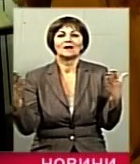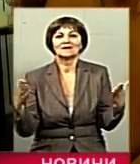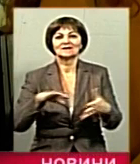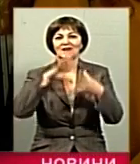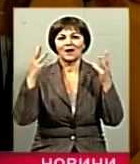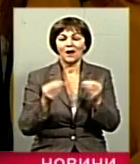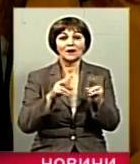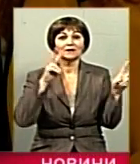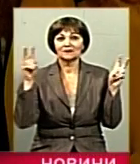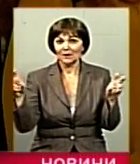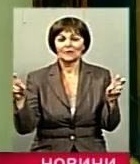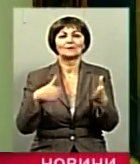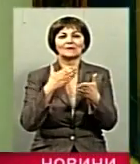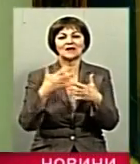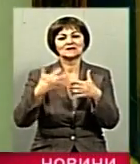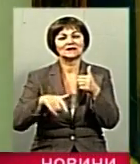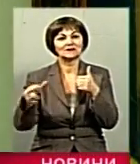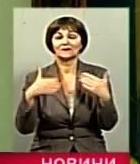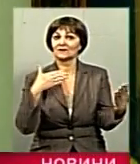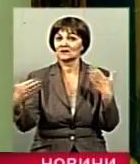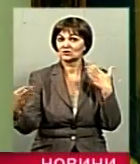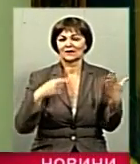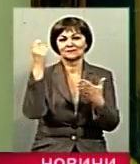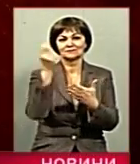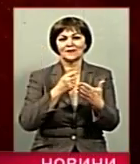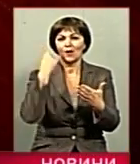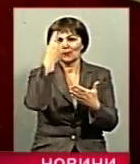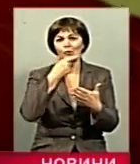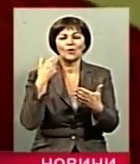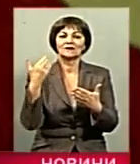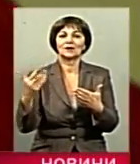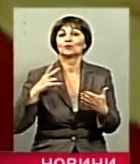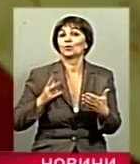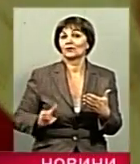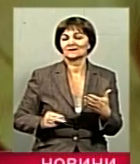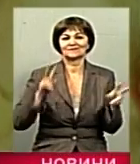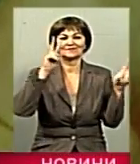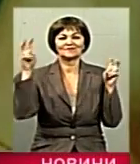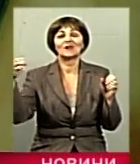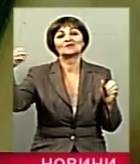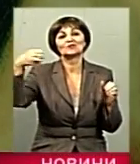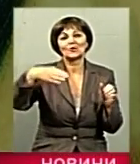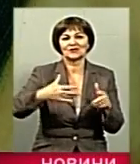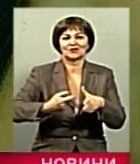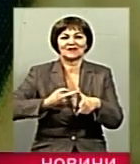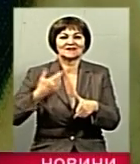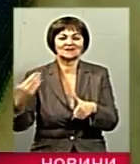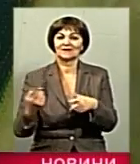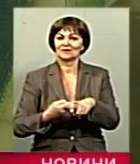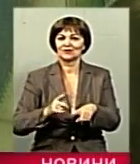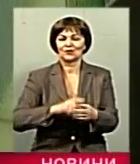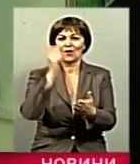теми. Є з-поміж виставочних картин і портрет доньки Юрія Дубініна. «Сонечко» – так ніжно назвав митець цю